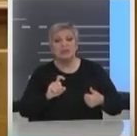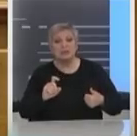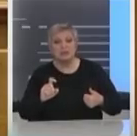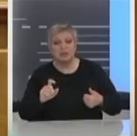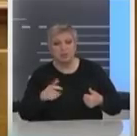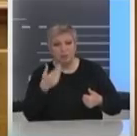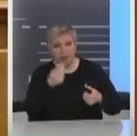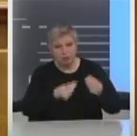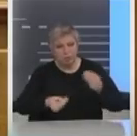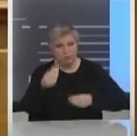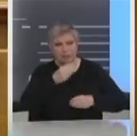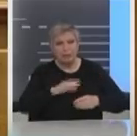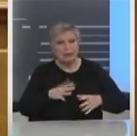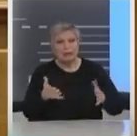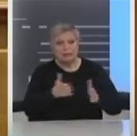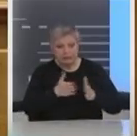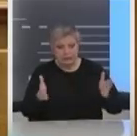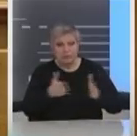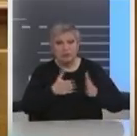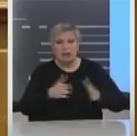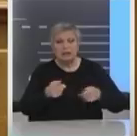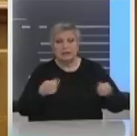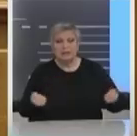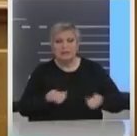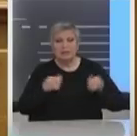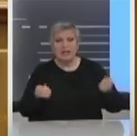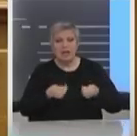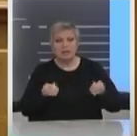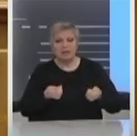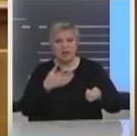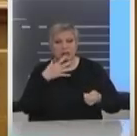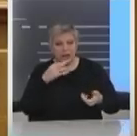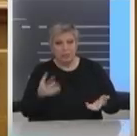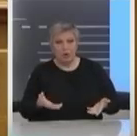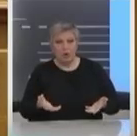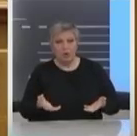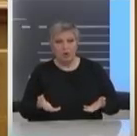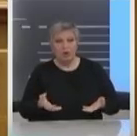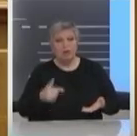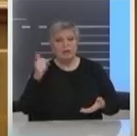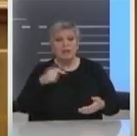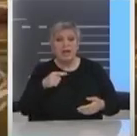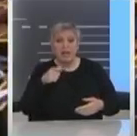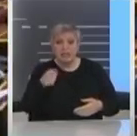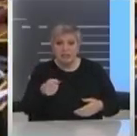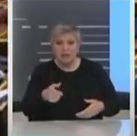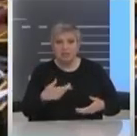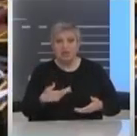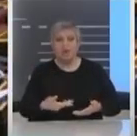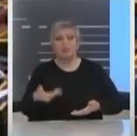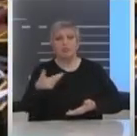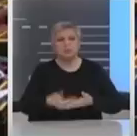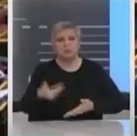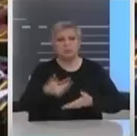την ολοκλήρωση της τρίτης αξιολόγησης, το τέταρτο μνημόνιο που φέρνει τη δικιά σας υπογραφή.